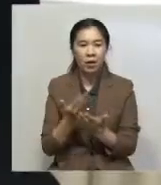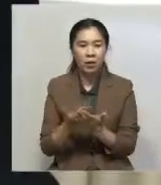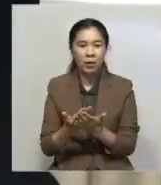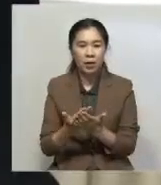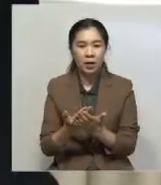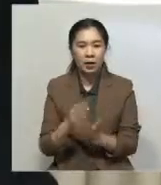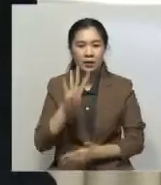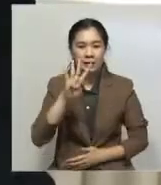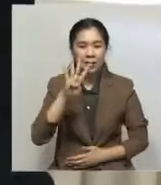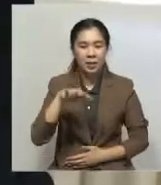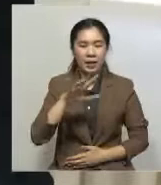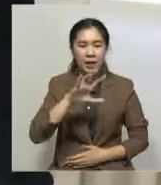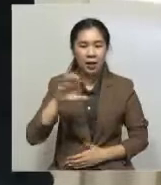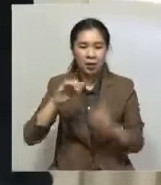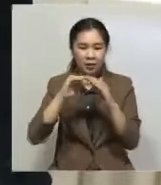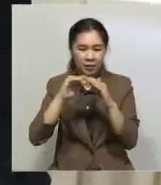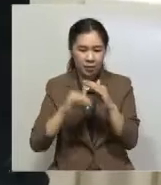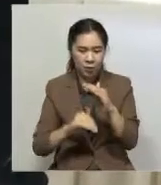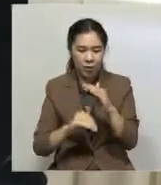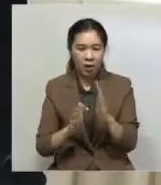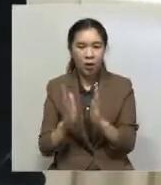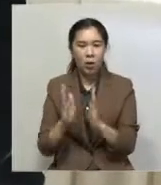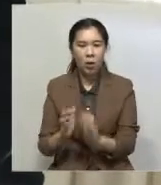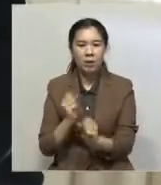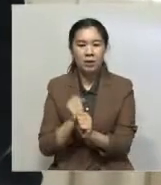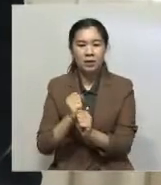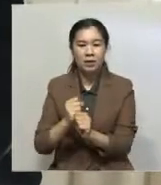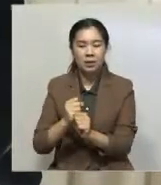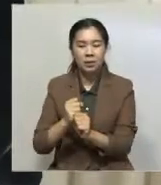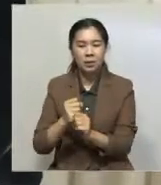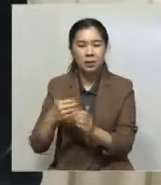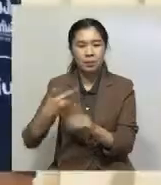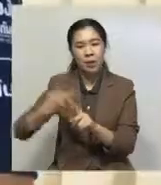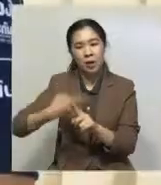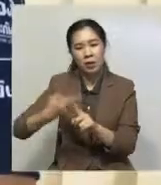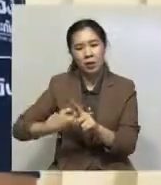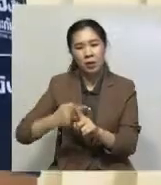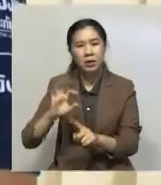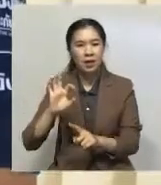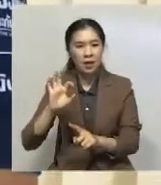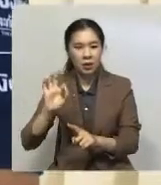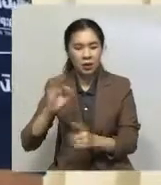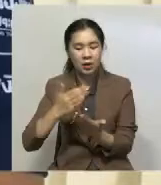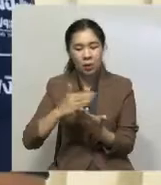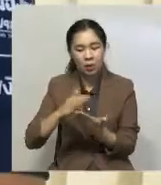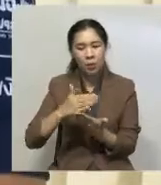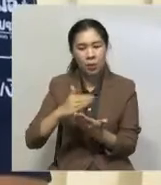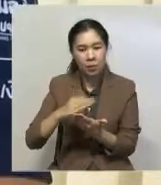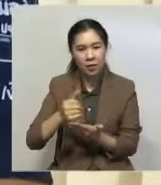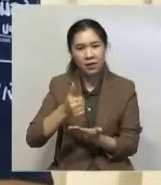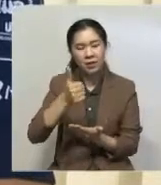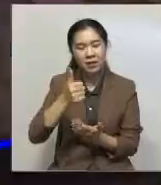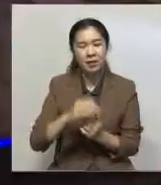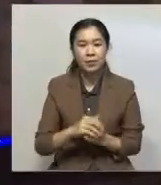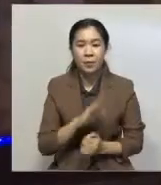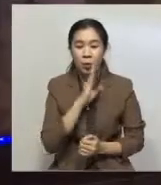น 4,500 บาทซึ่งถ้าหากกู้ไม่ผ่านก็สามารถทำเรื่องเช่าได้9เดือนให้ลองผ่อนเป็นค่าเช่าถ้าส